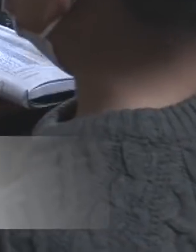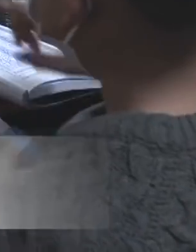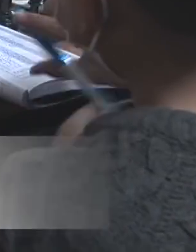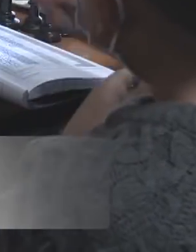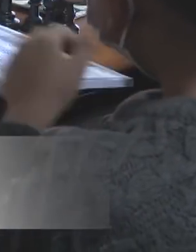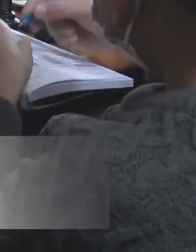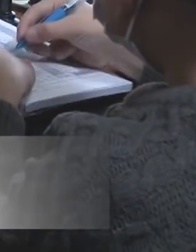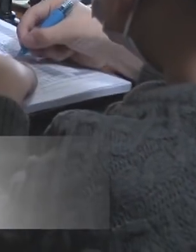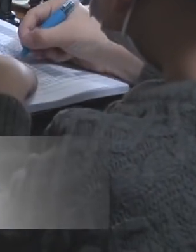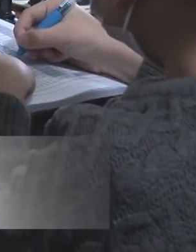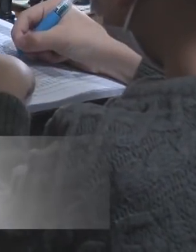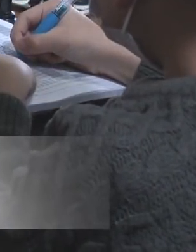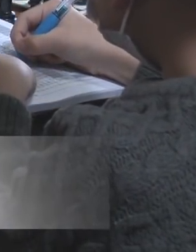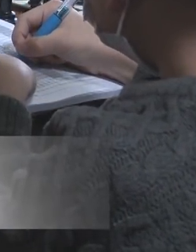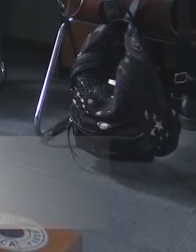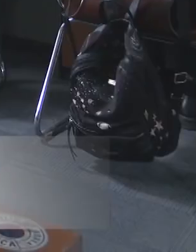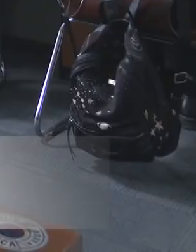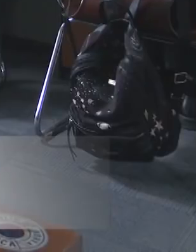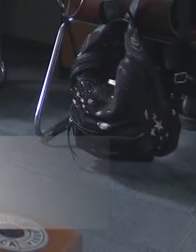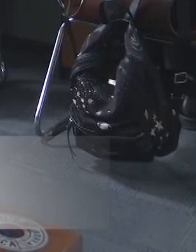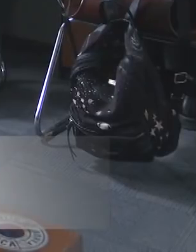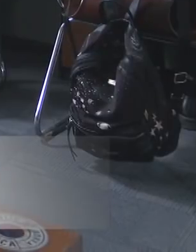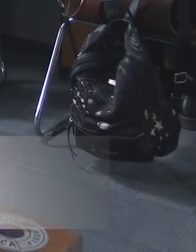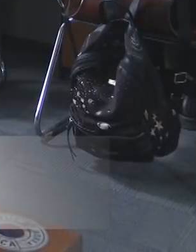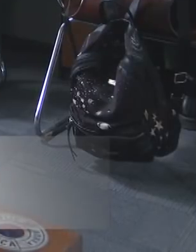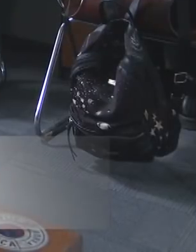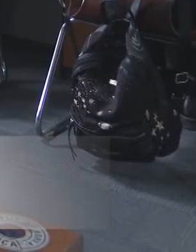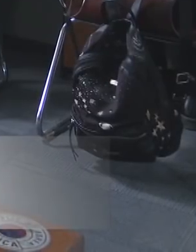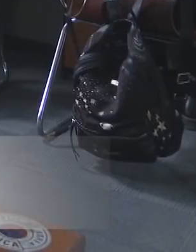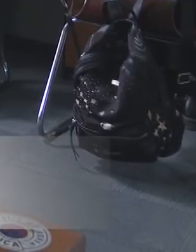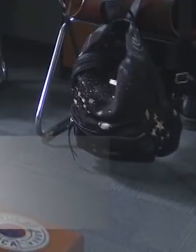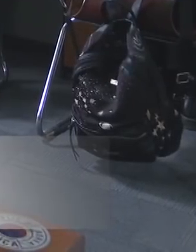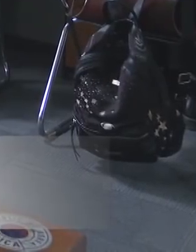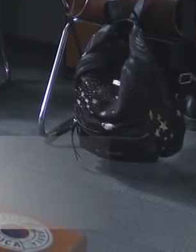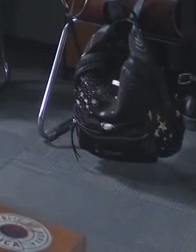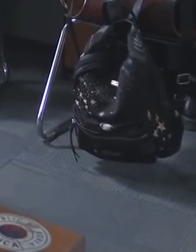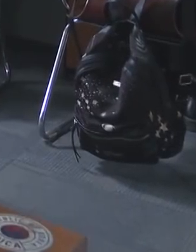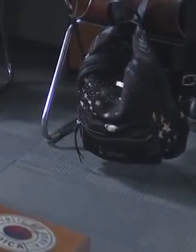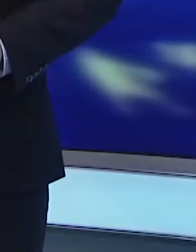бол хамгийн залуу тамирчин нар 7 настай тамирчин Ариун Төгсийн хурдаа өрсөлдөж байна.